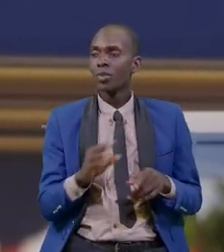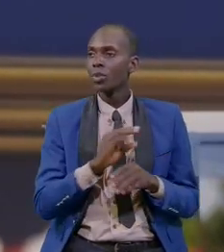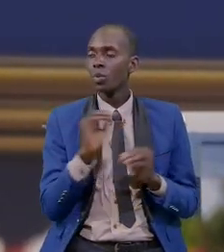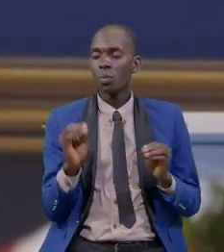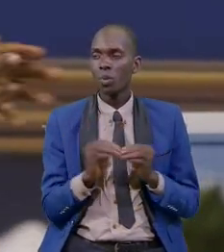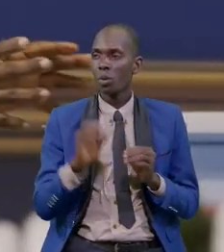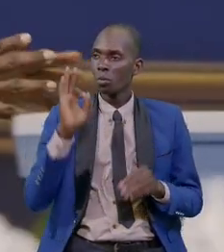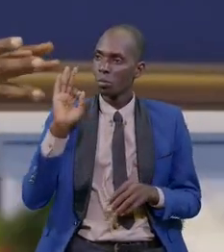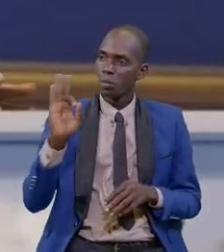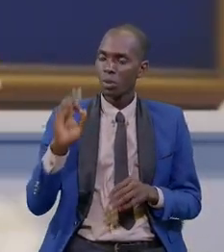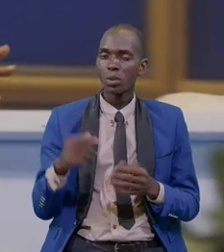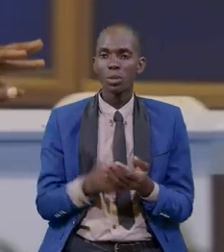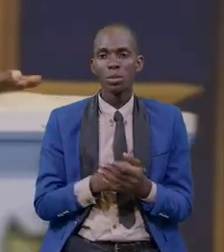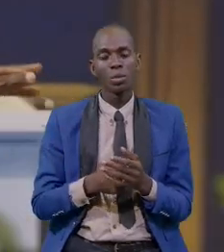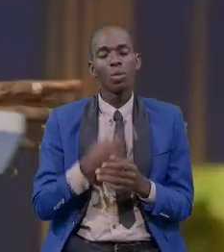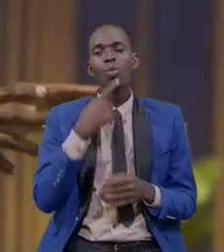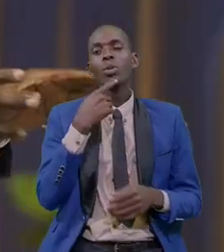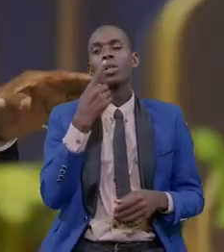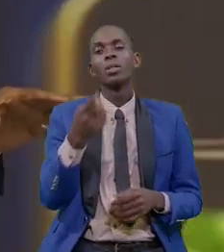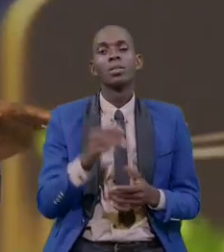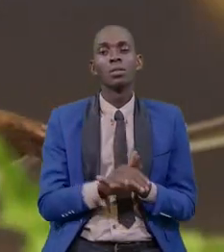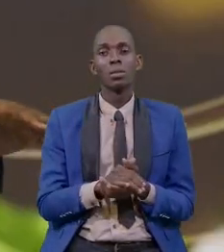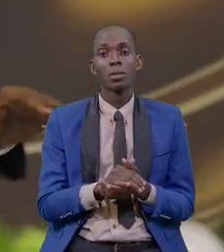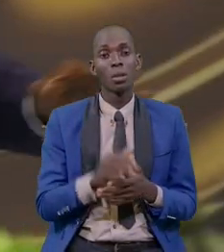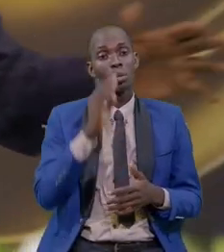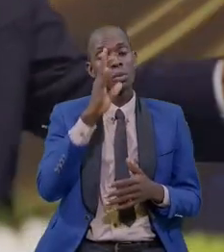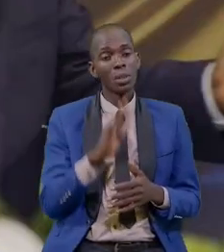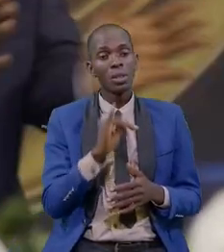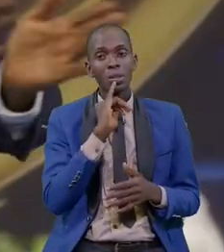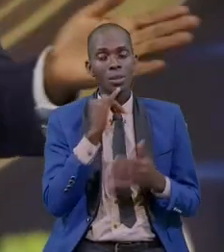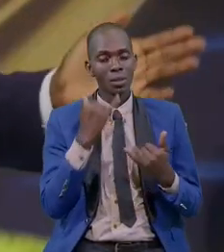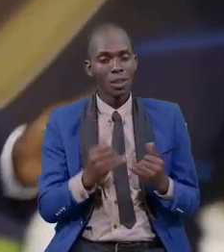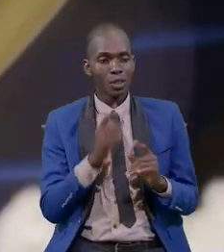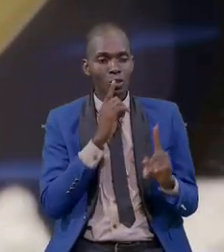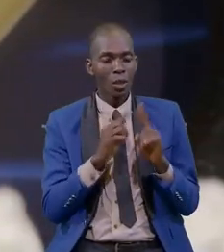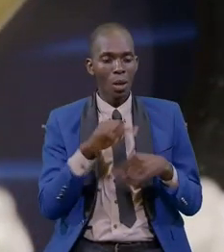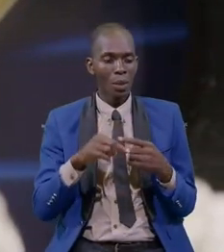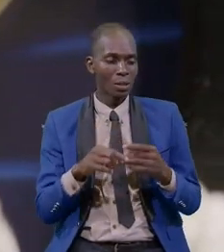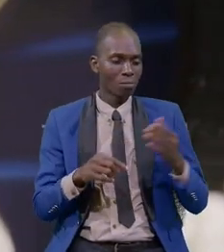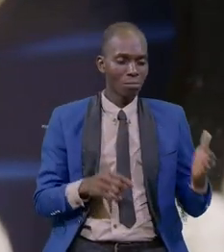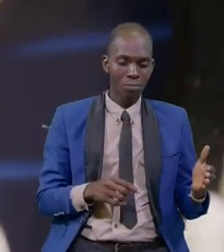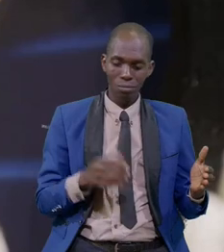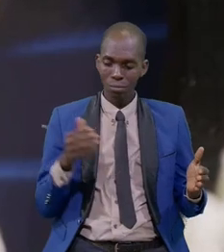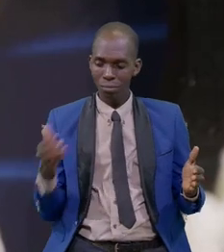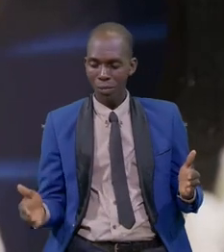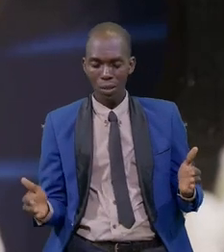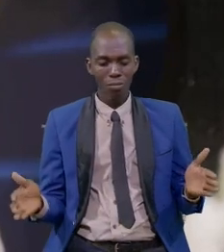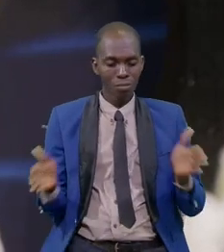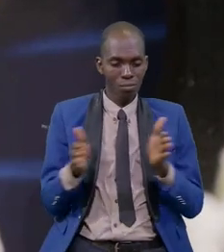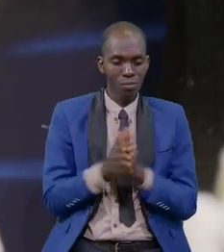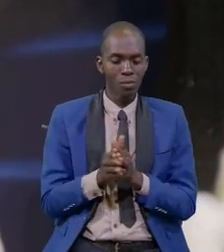dit ça? Notre pasteur, il est en train de parler maintenant de comment ceci, comment cela venir ensemble.